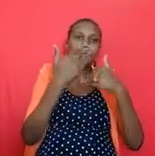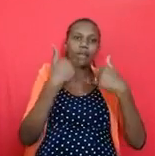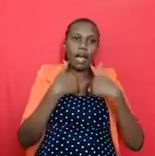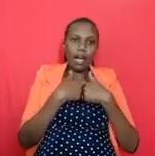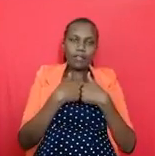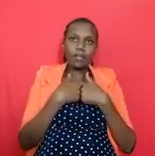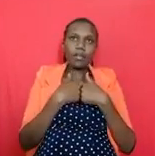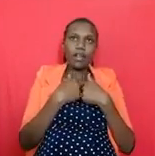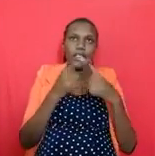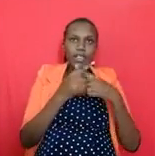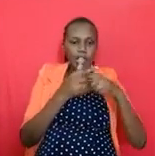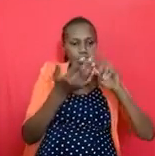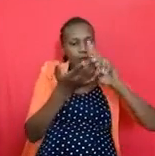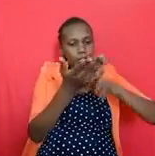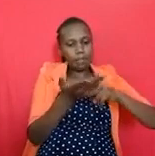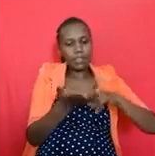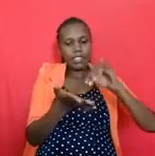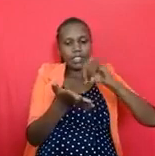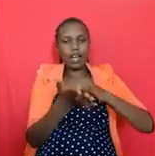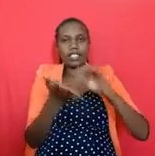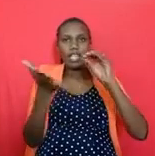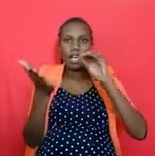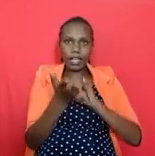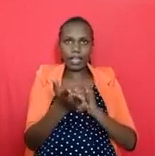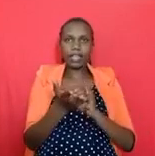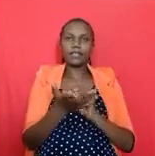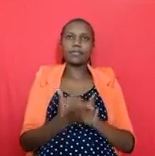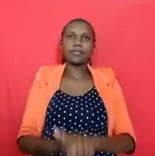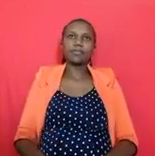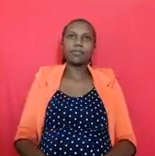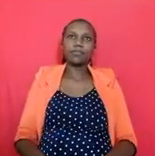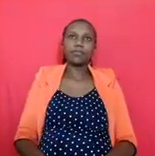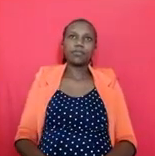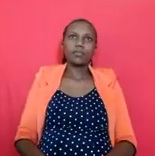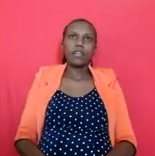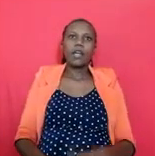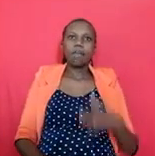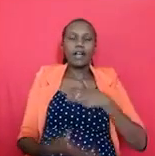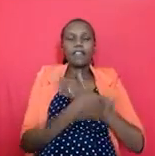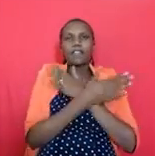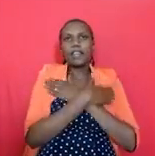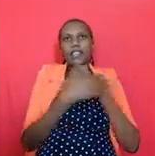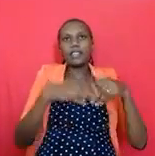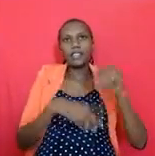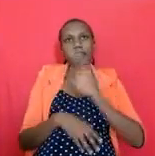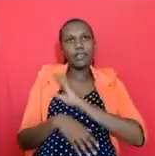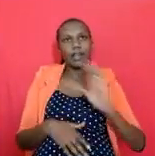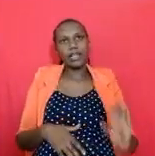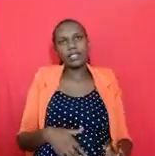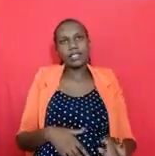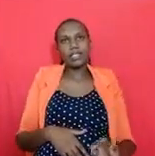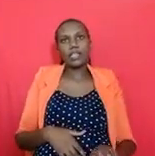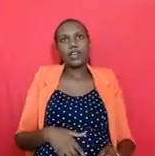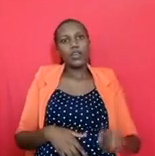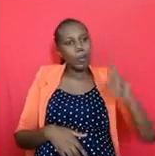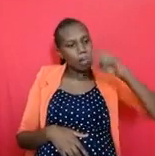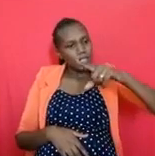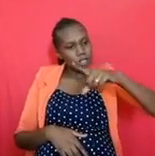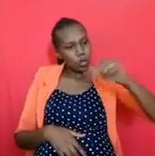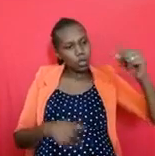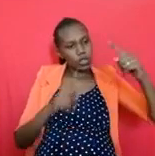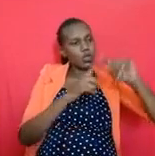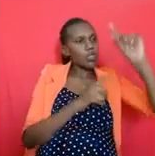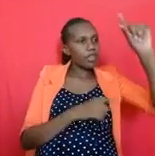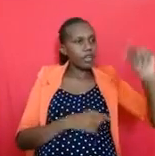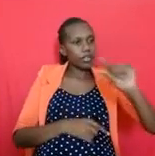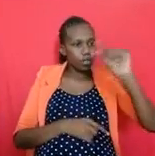hatagiriire ucokerere haria hagiriire endwa kwa thiini wa ngai ni tubataire gucoka mutharaba-ini